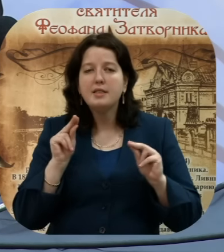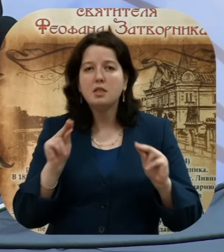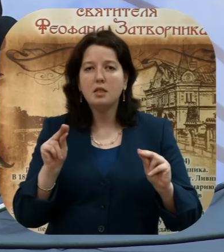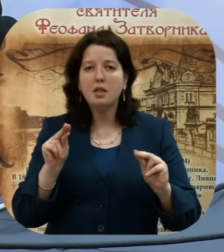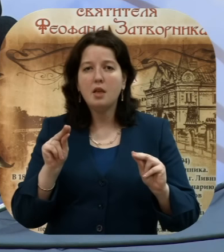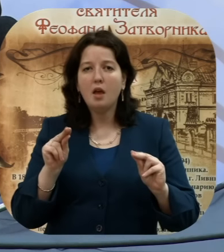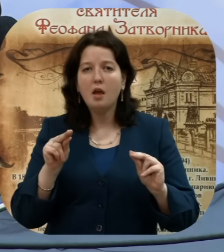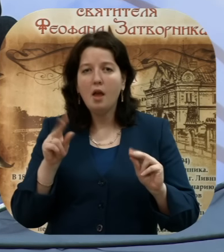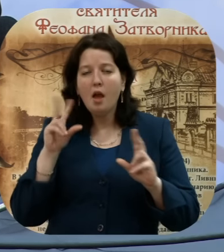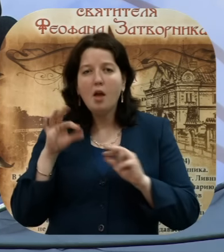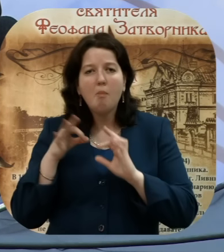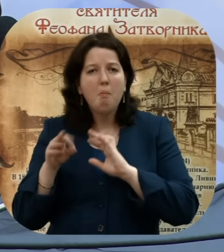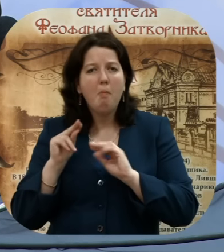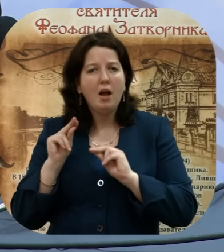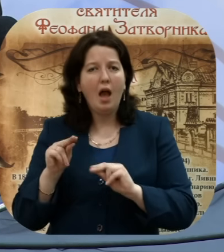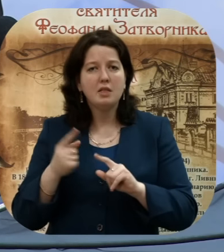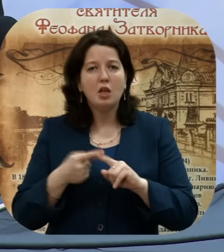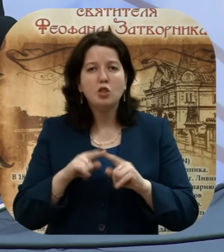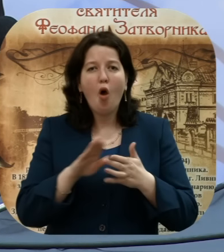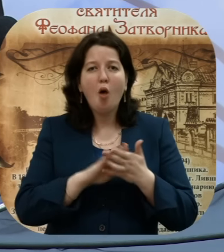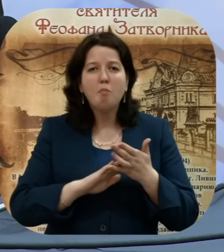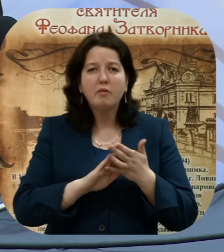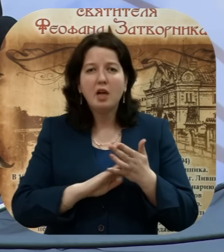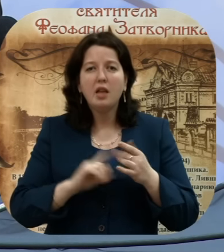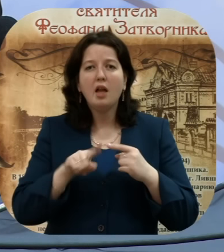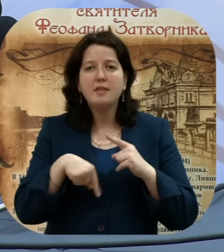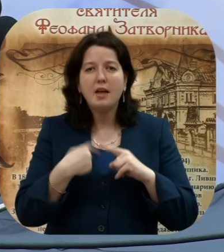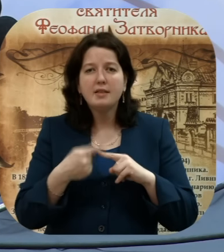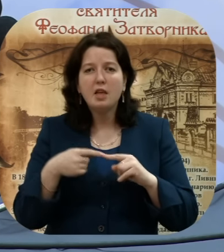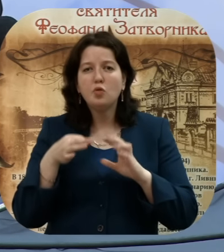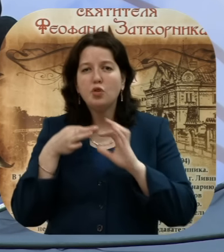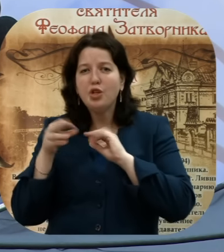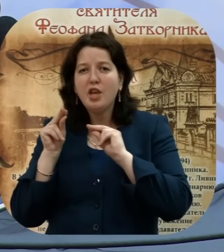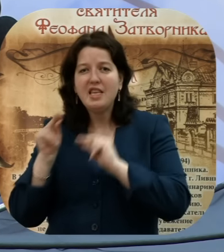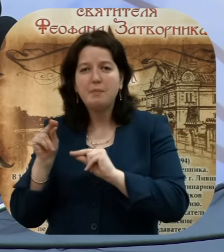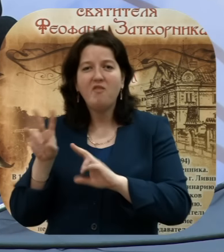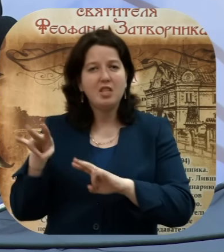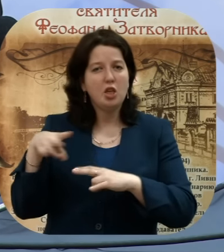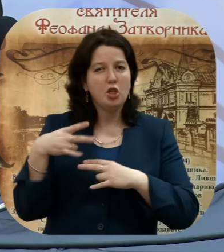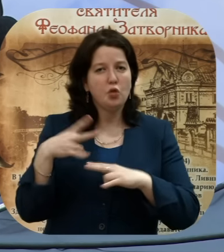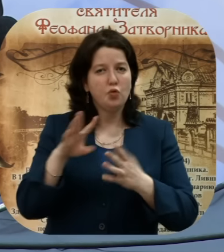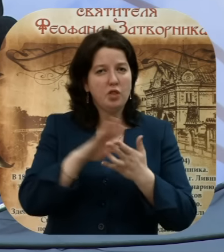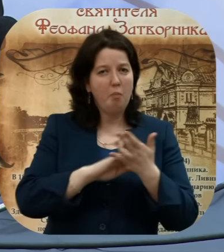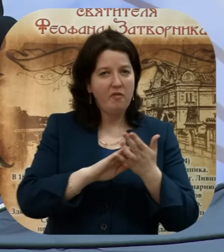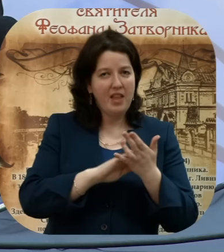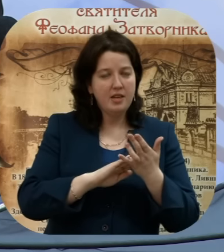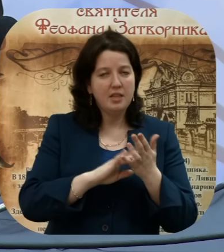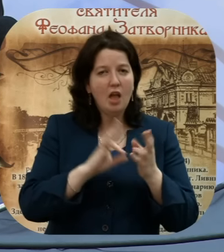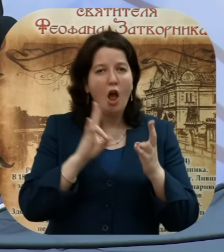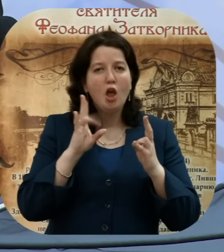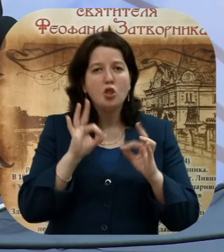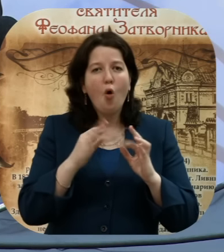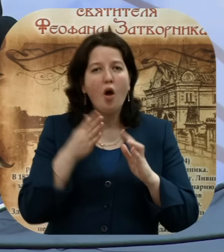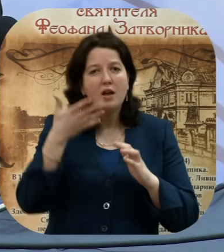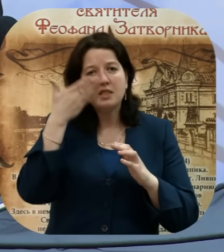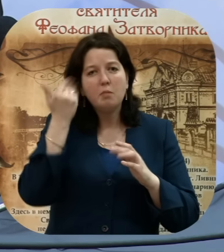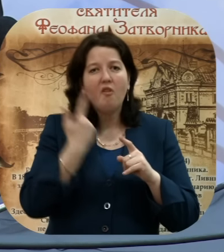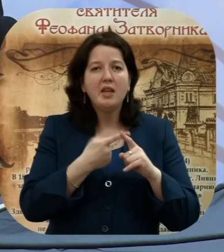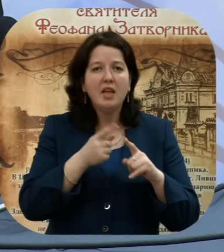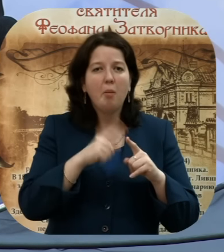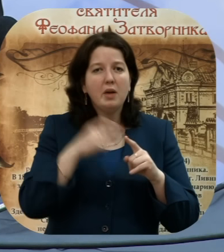то повторять на следующей исповеди не нужно. Но забывать об